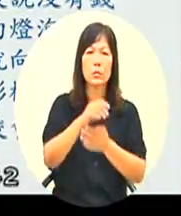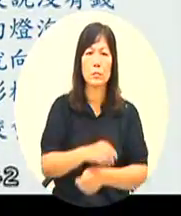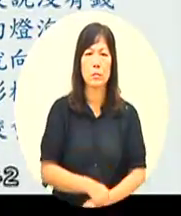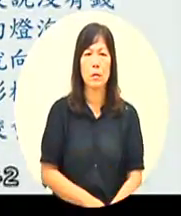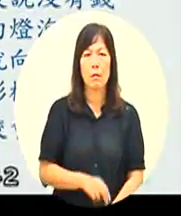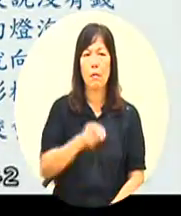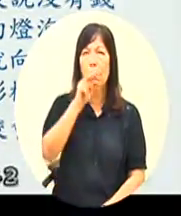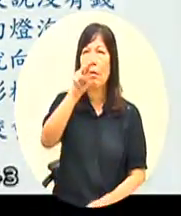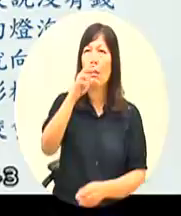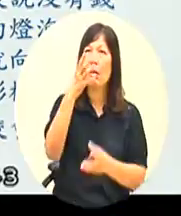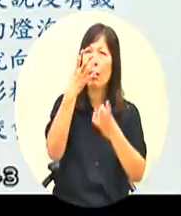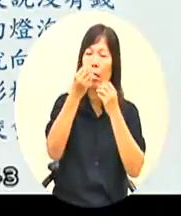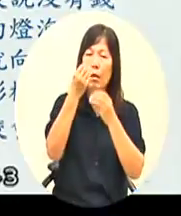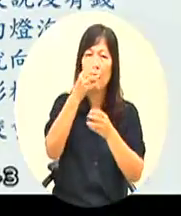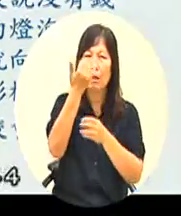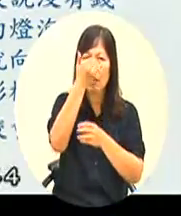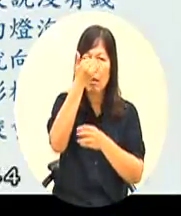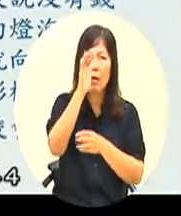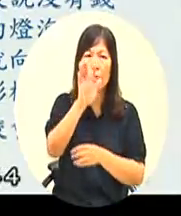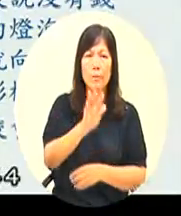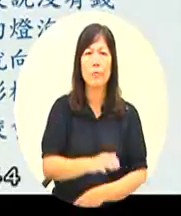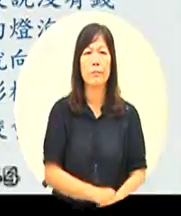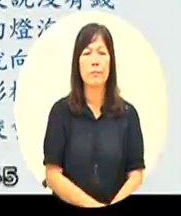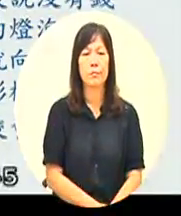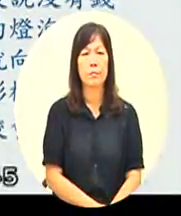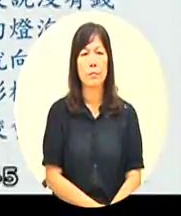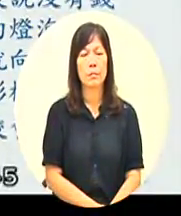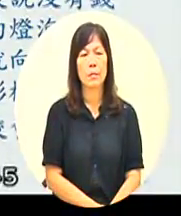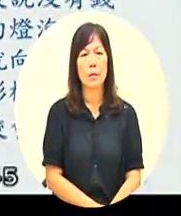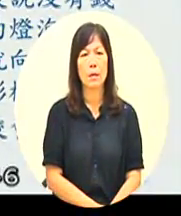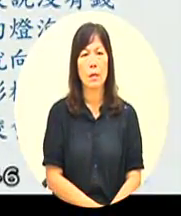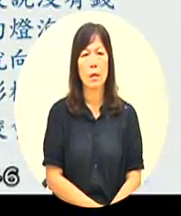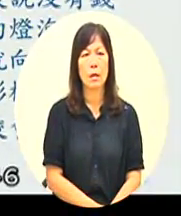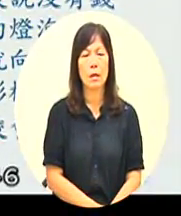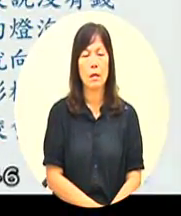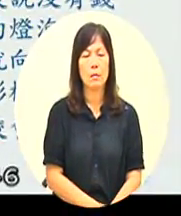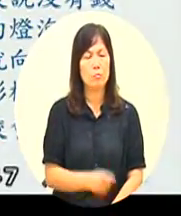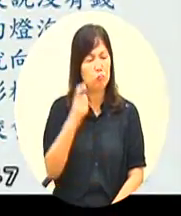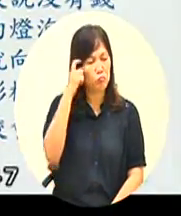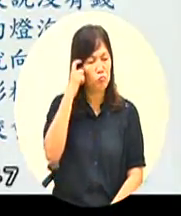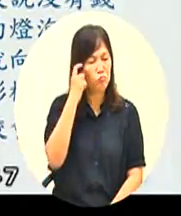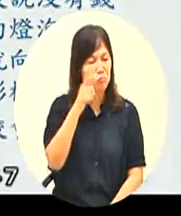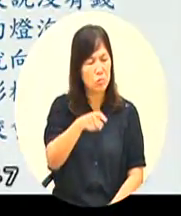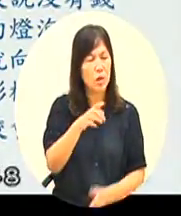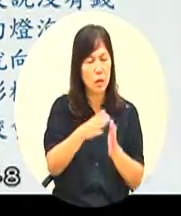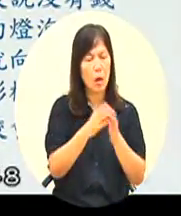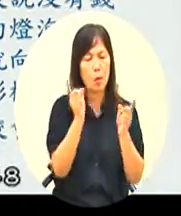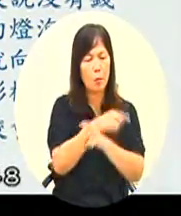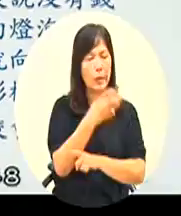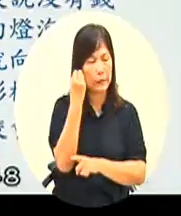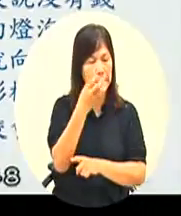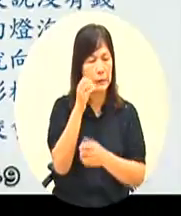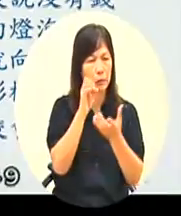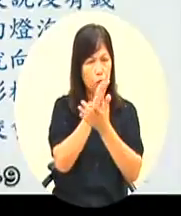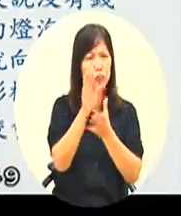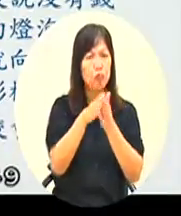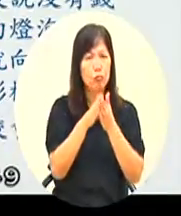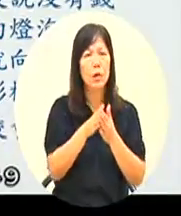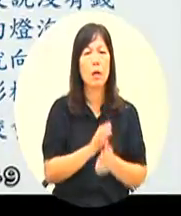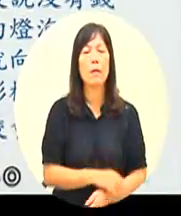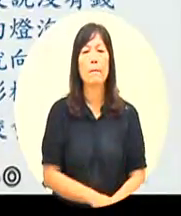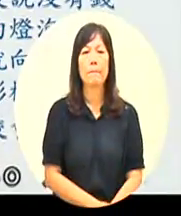看起来已经是不清楚了那他想要有一台新的投影。